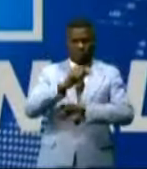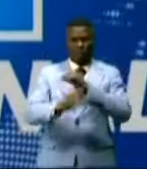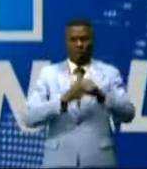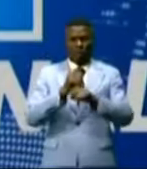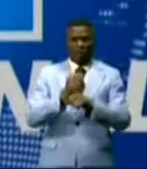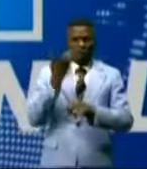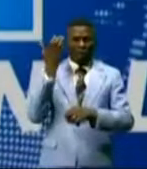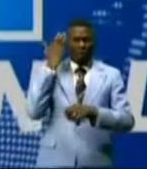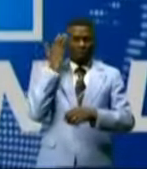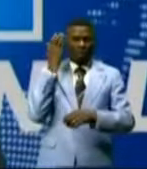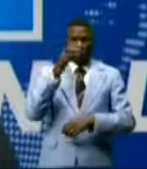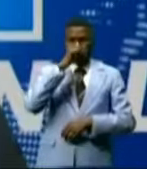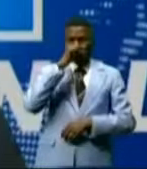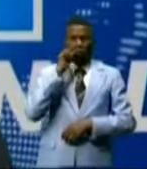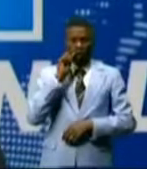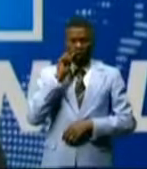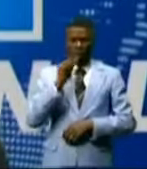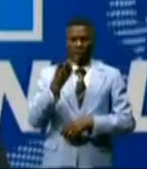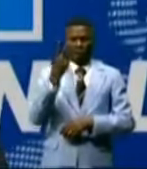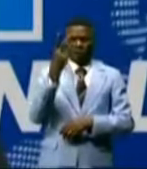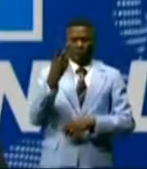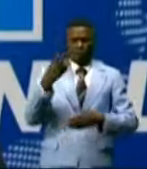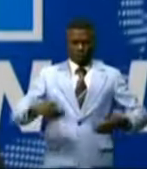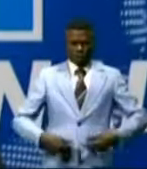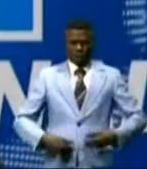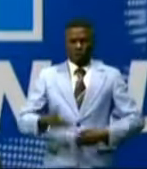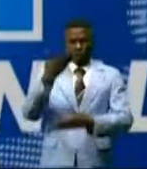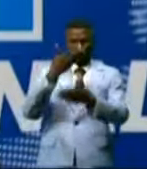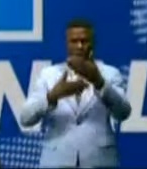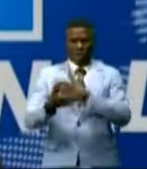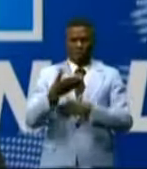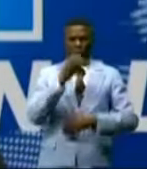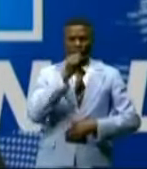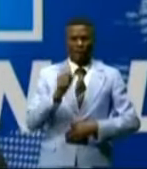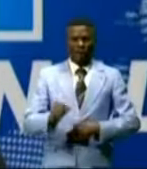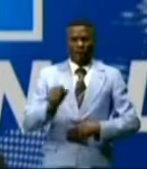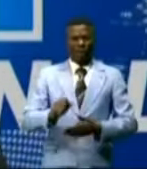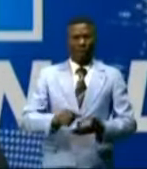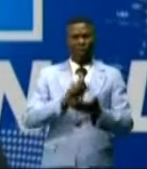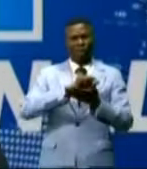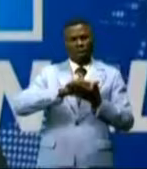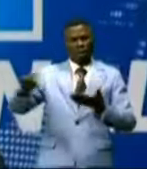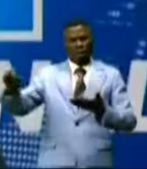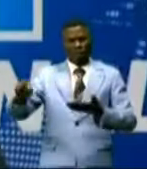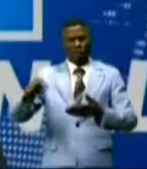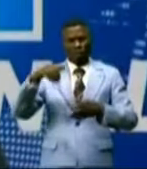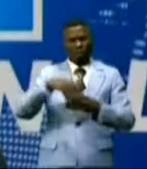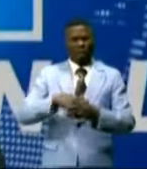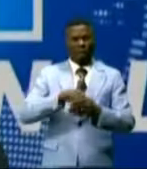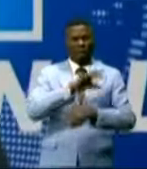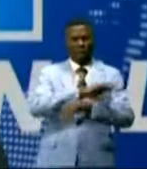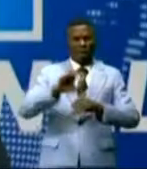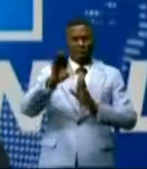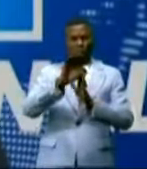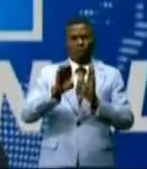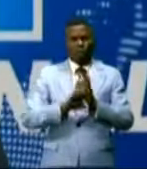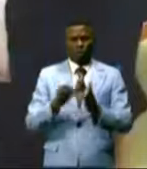a présenté les deux Benjamins en remplacement de deux autres invalidés par la Cour constitutionnelle. Sylvie